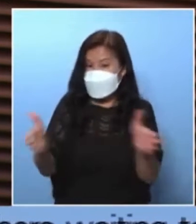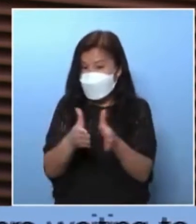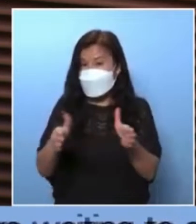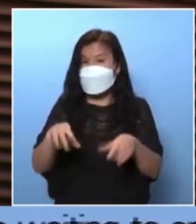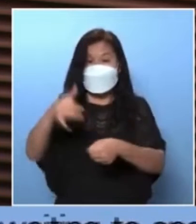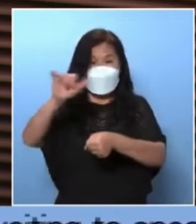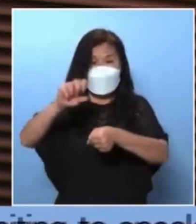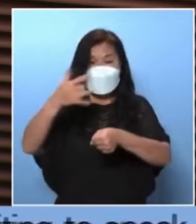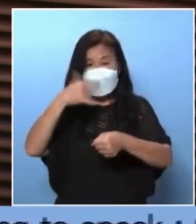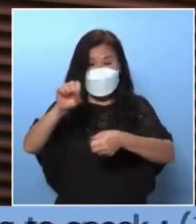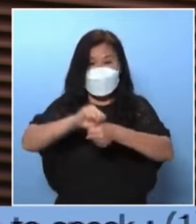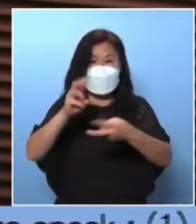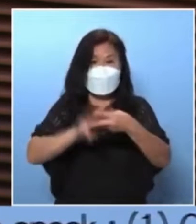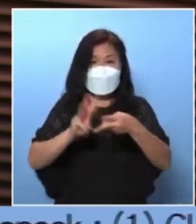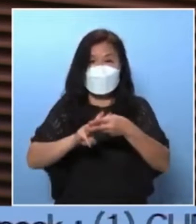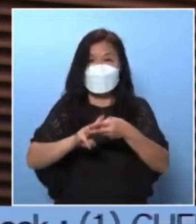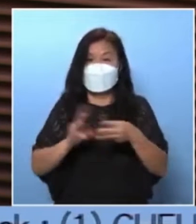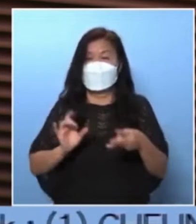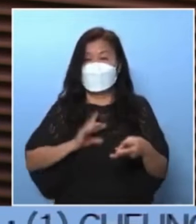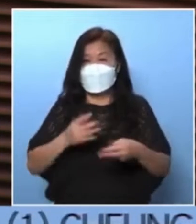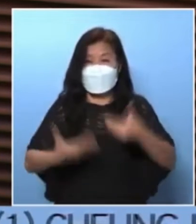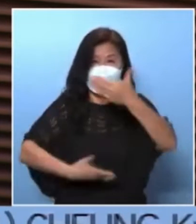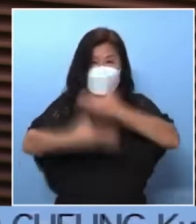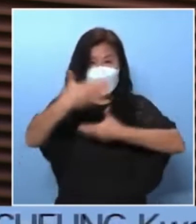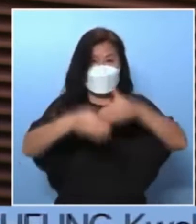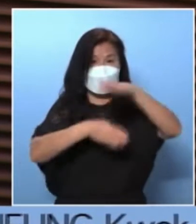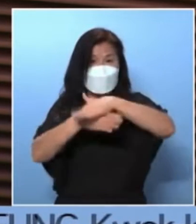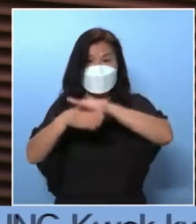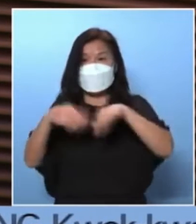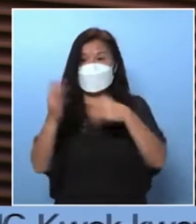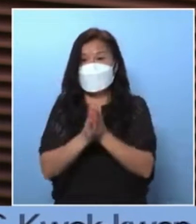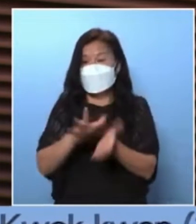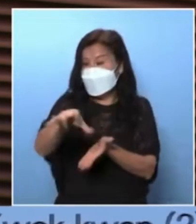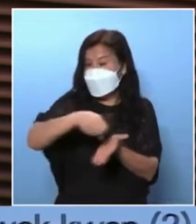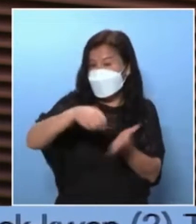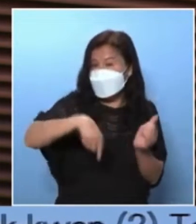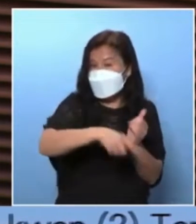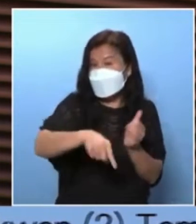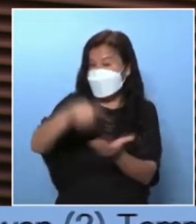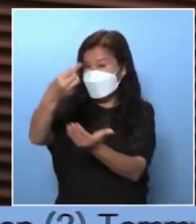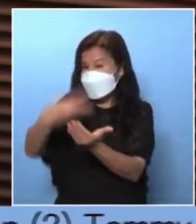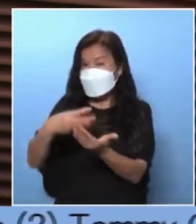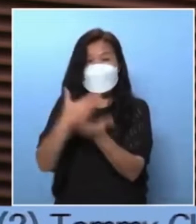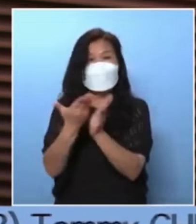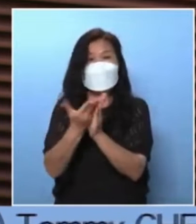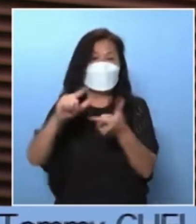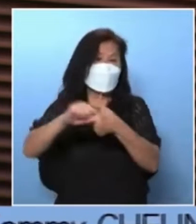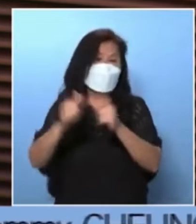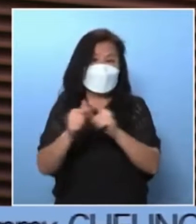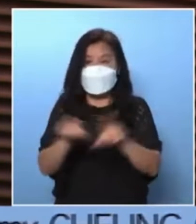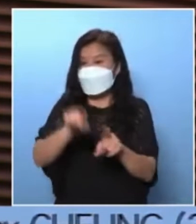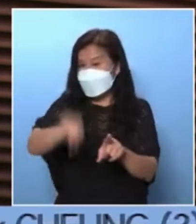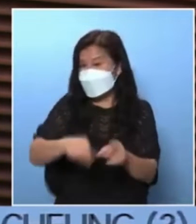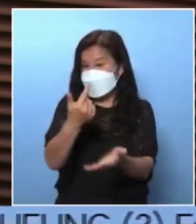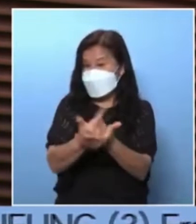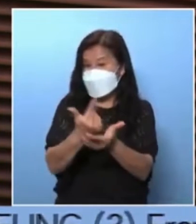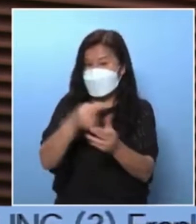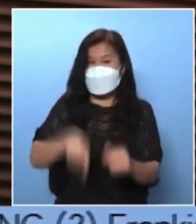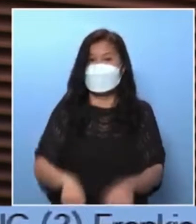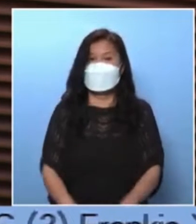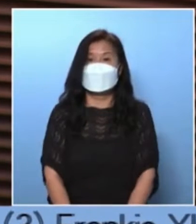新田落馬洲發展樞紐住宅用地比例，積極運用收回土地條例等等不同方式，更加重要就是真